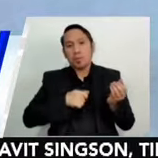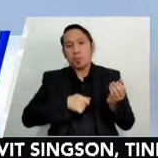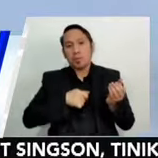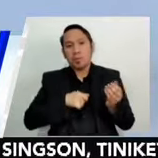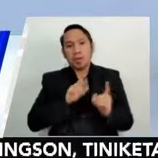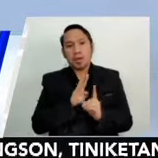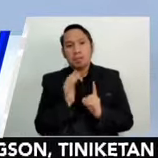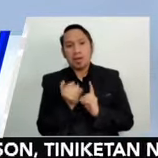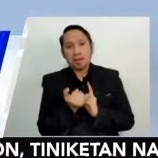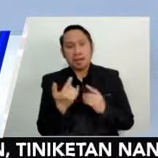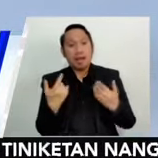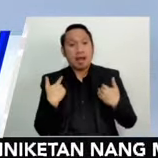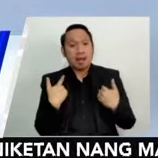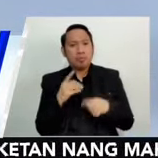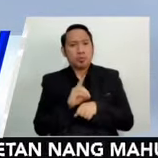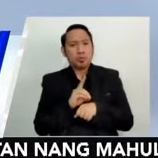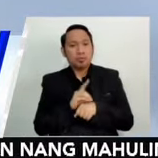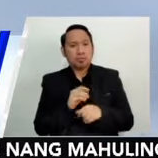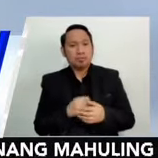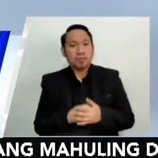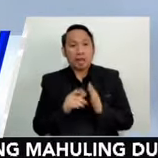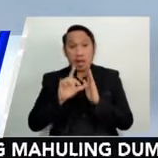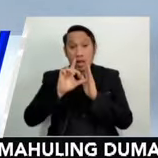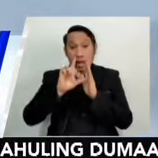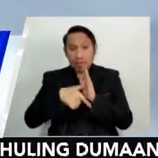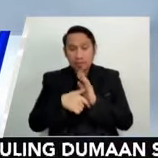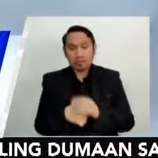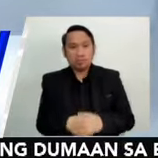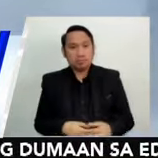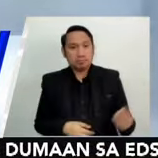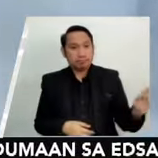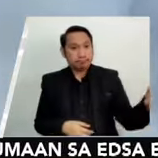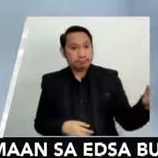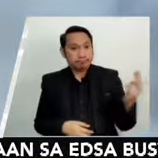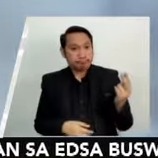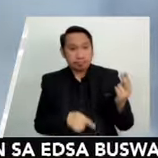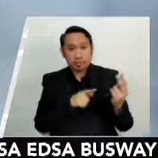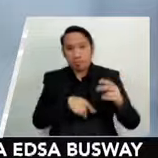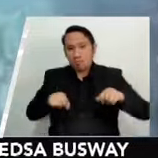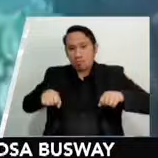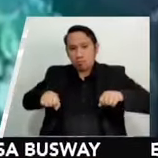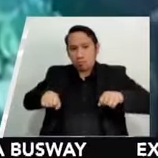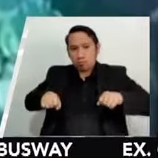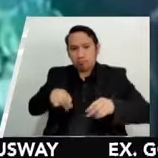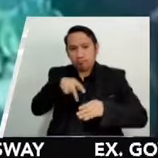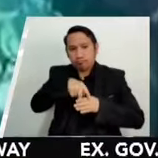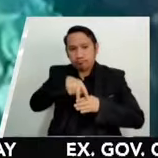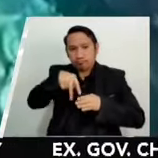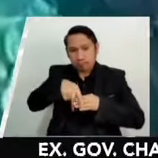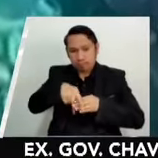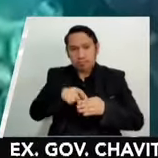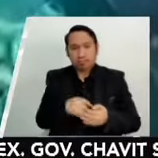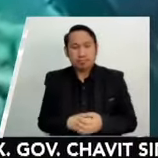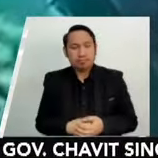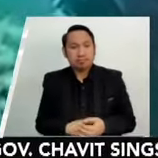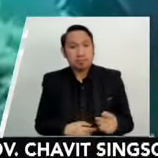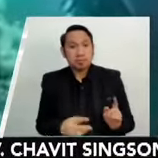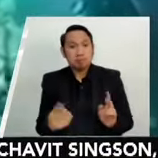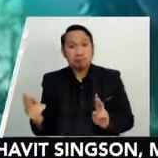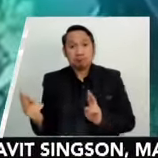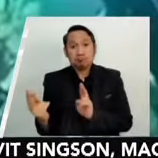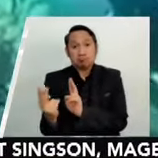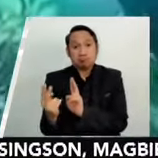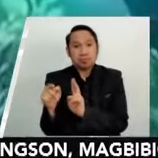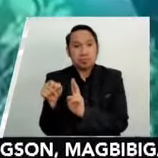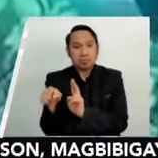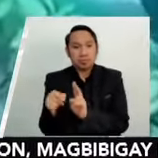iyon. Ilang saglit pa, dalawang lalaking magkaangkas sa motorsiklo ang dumating. Nilapitan ang angkas ang dalawang tanod, tinutukan